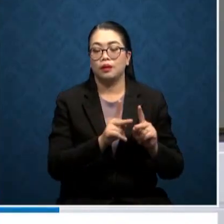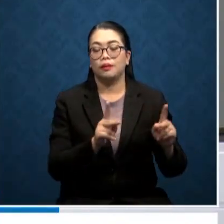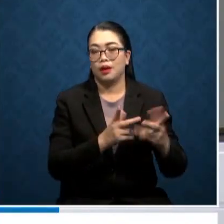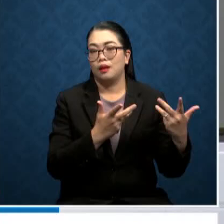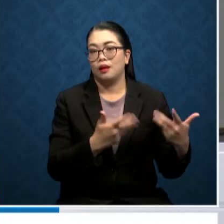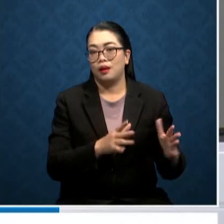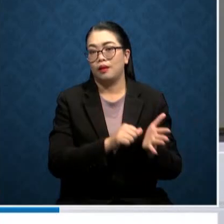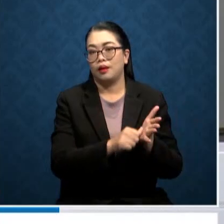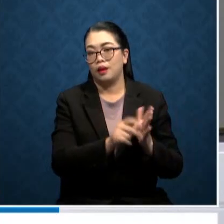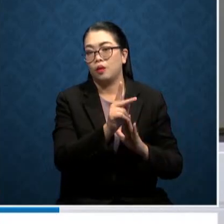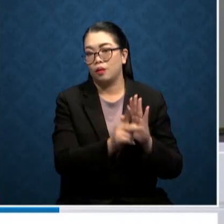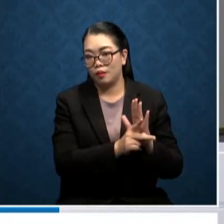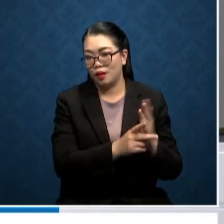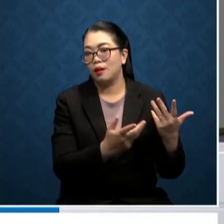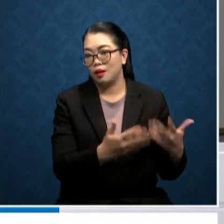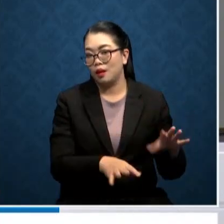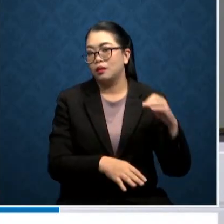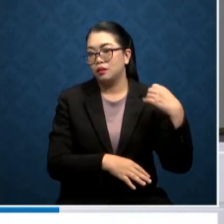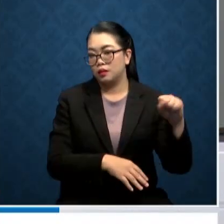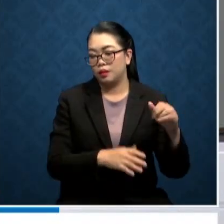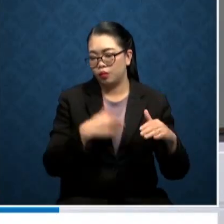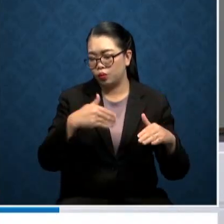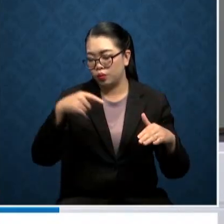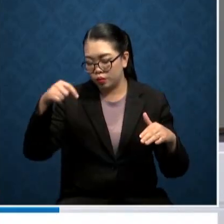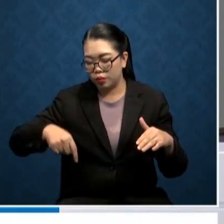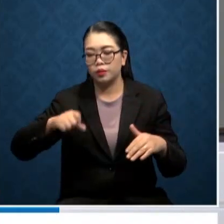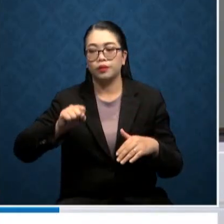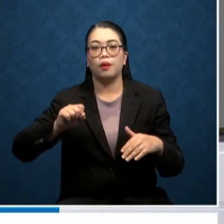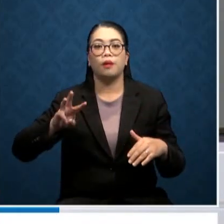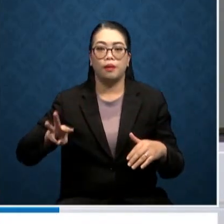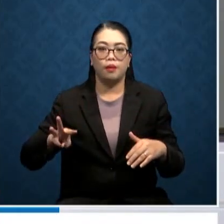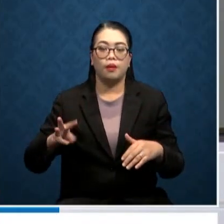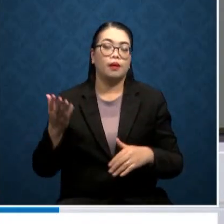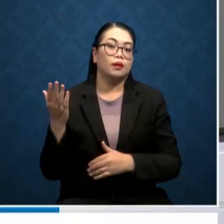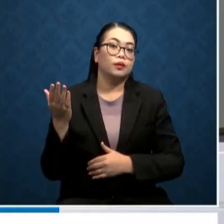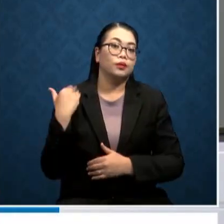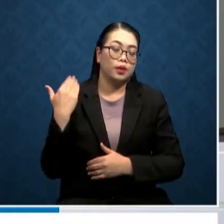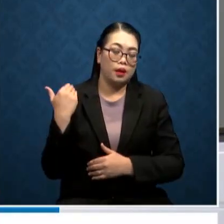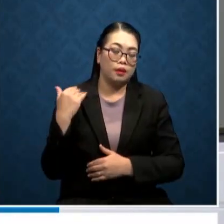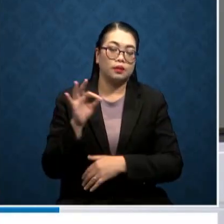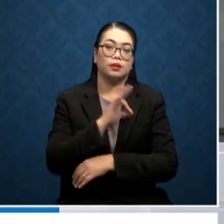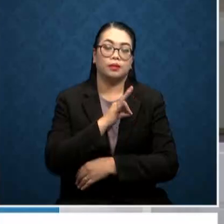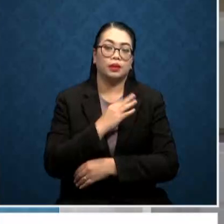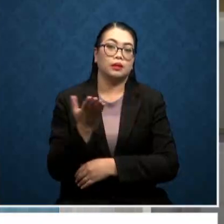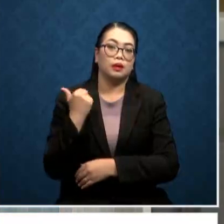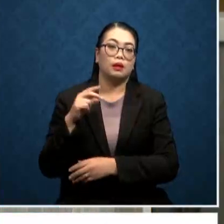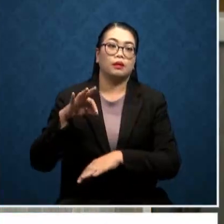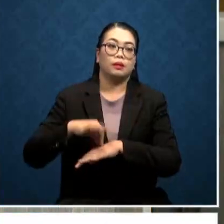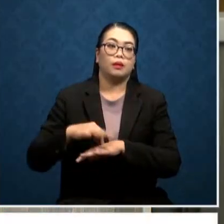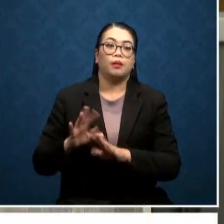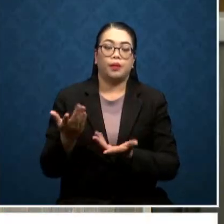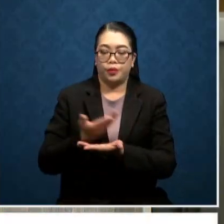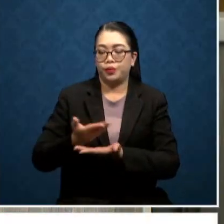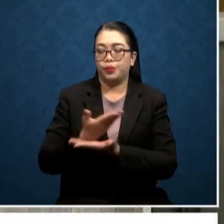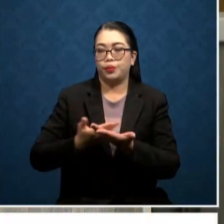การแก้ไขกฎหมายขึ้นมาแล้วนะครับผ่านมาที่วุฒิสมาชิกของพวกเราในชุดที่แล้วสมาชิกชุดที่แล้วนั้นนะครับได้พิจารณ